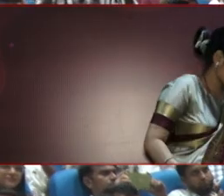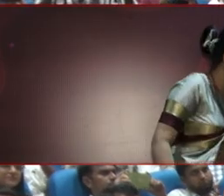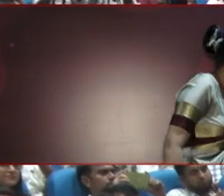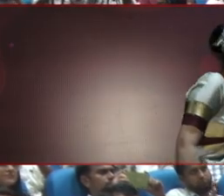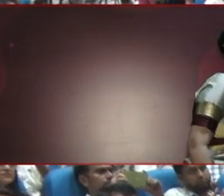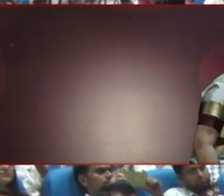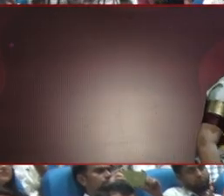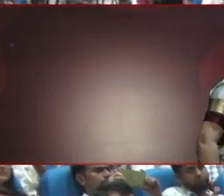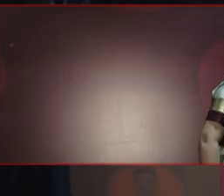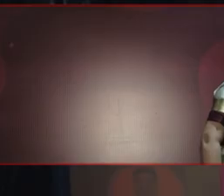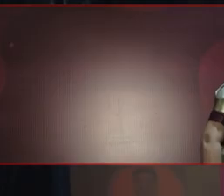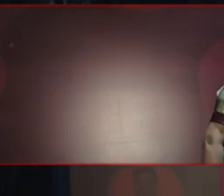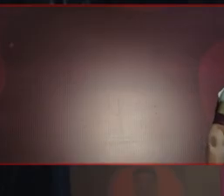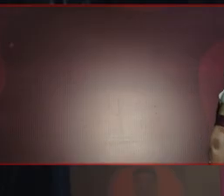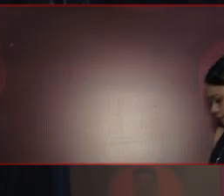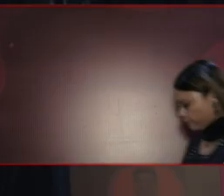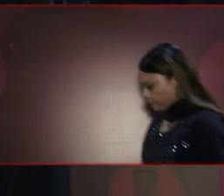से।